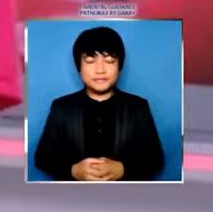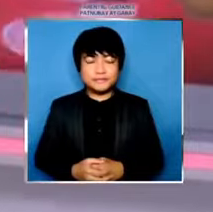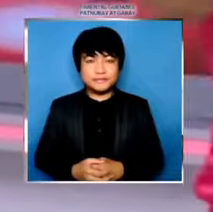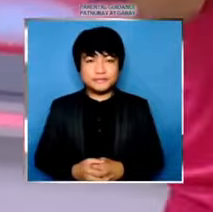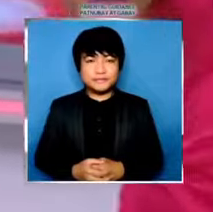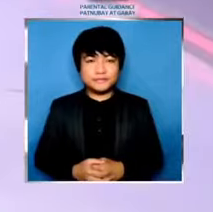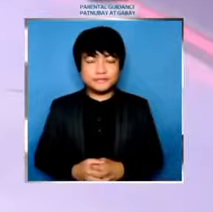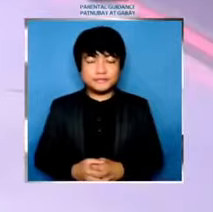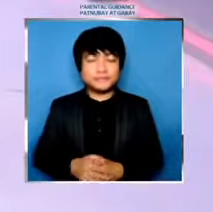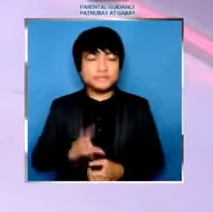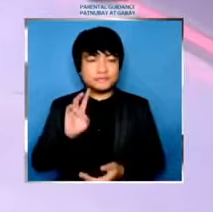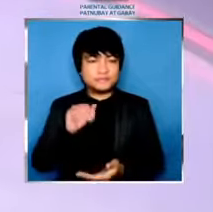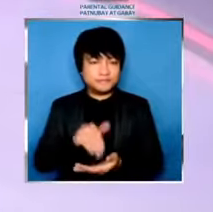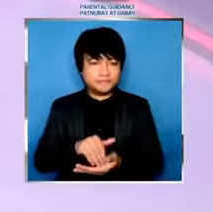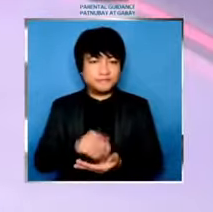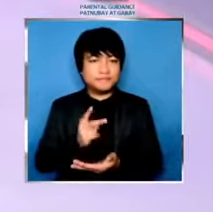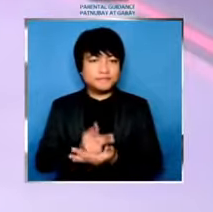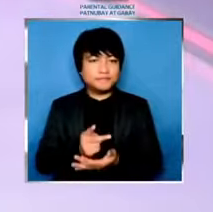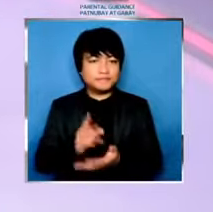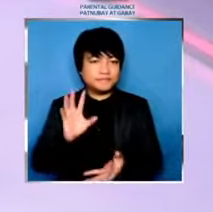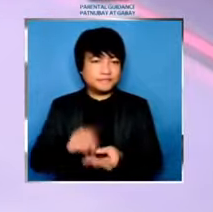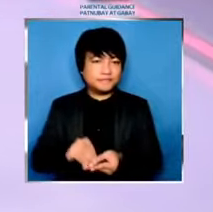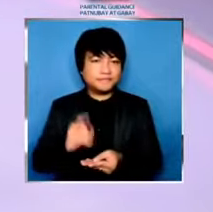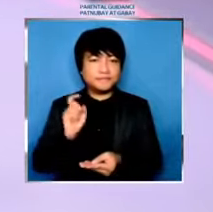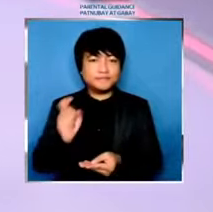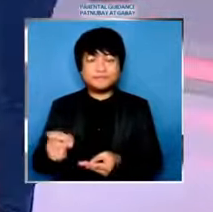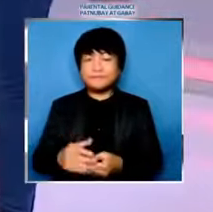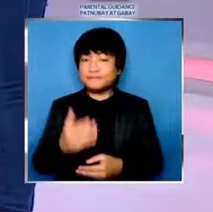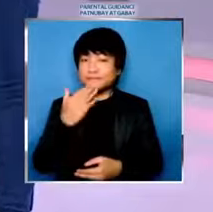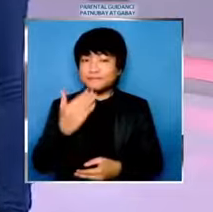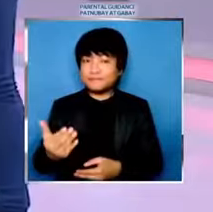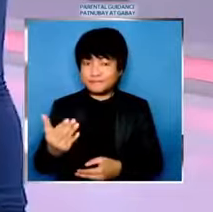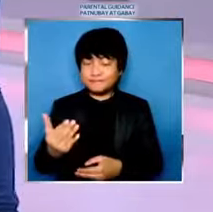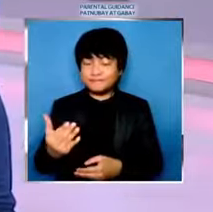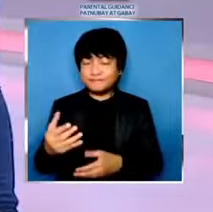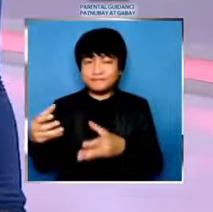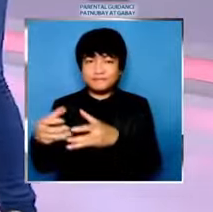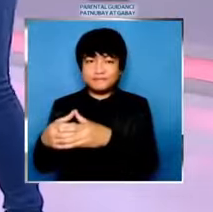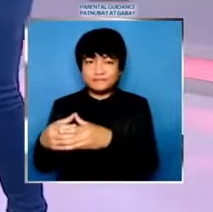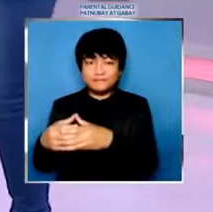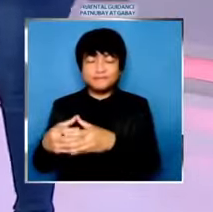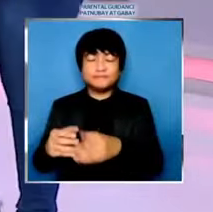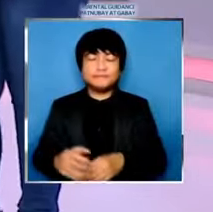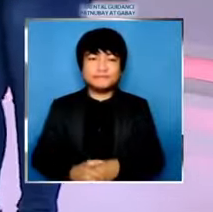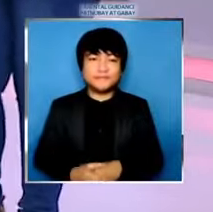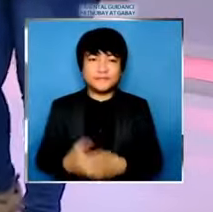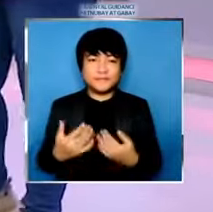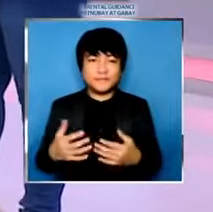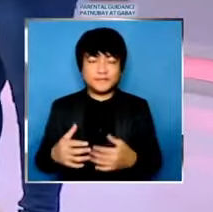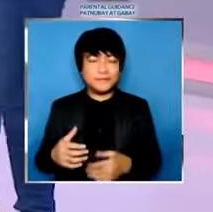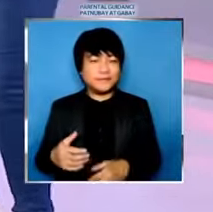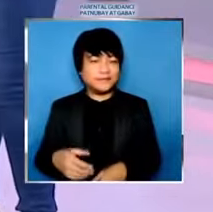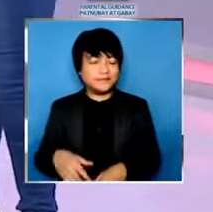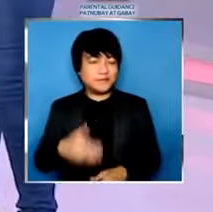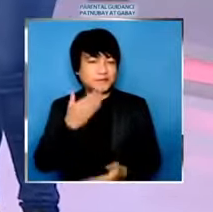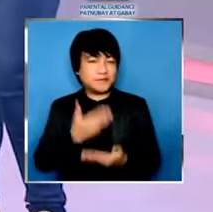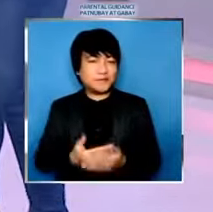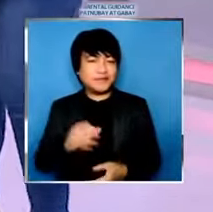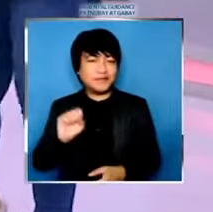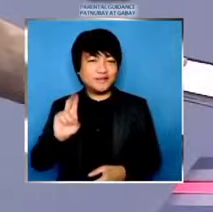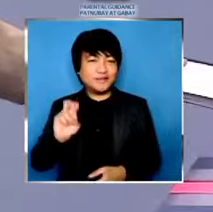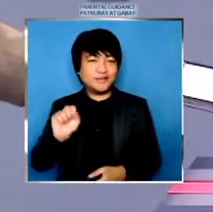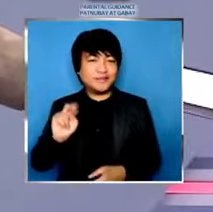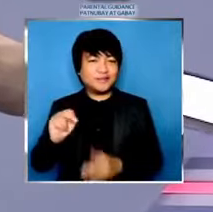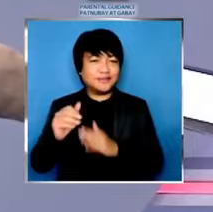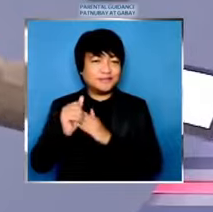7,000 pesos! Maraming salamat, Team Captain Susan. Salamat, Kuya Kim. Ang galing talaga ng coaching ni Susan. Very good. Ganyan